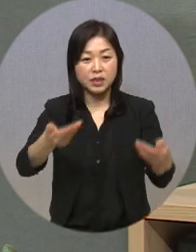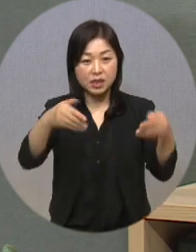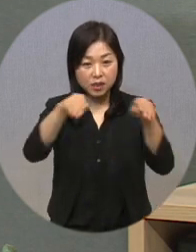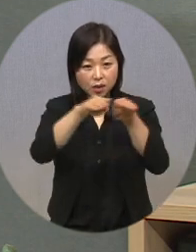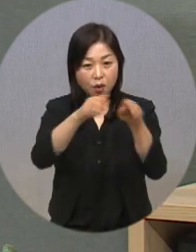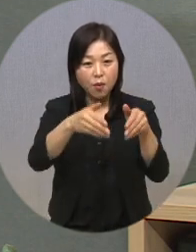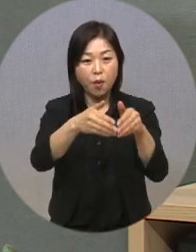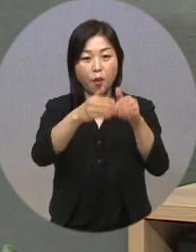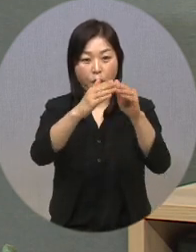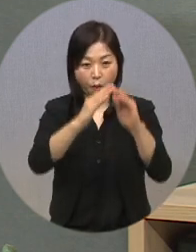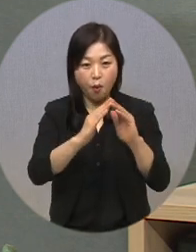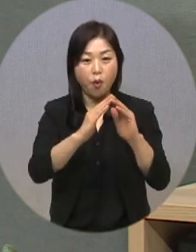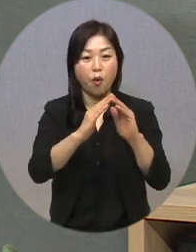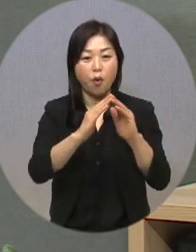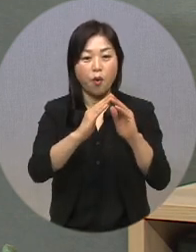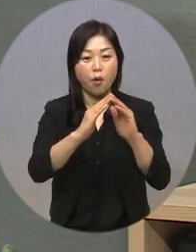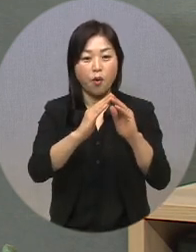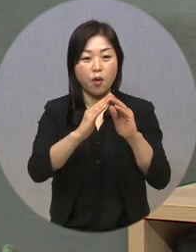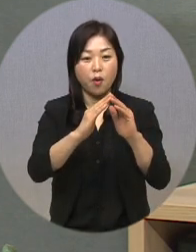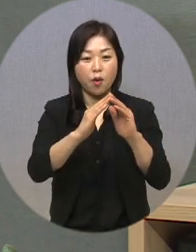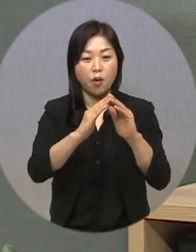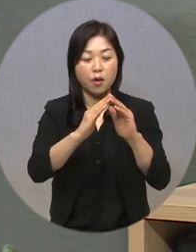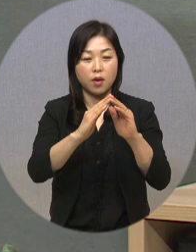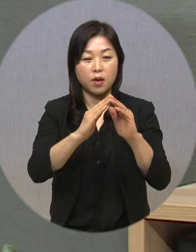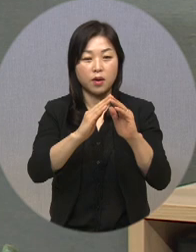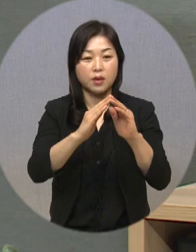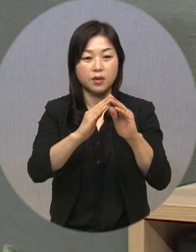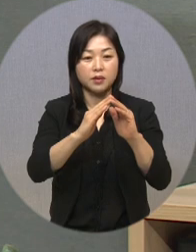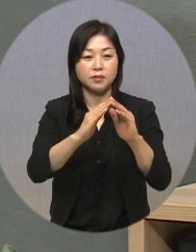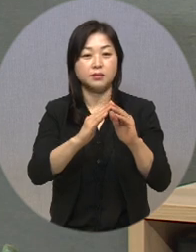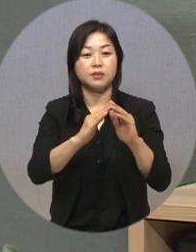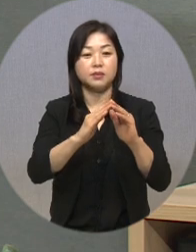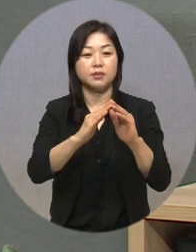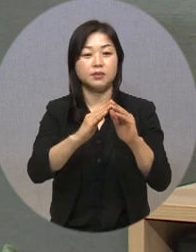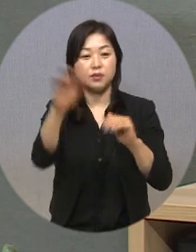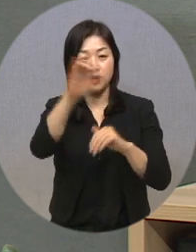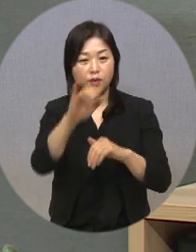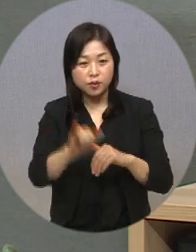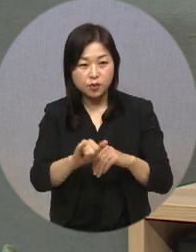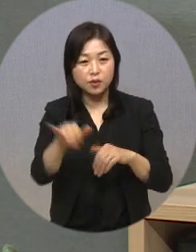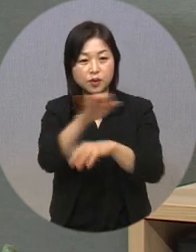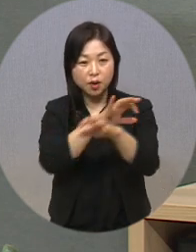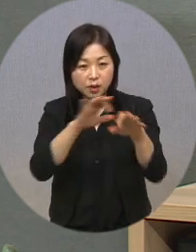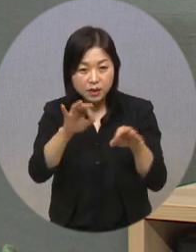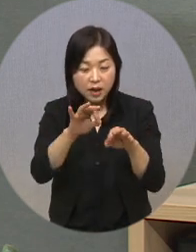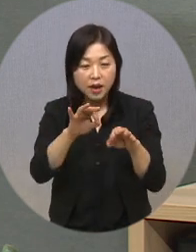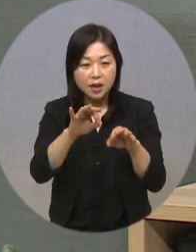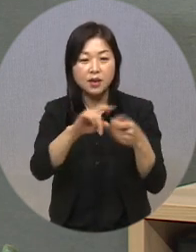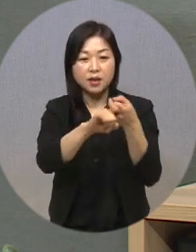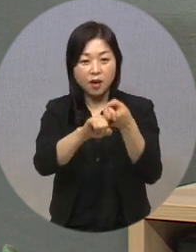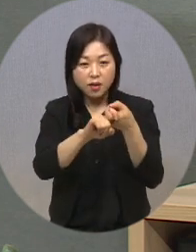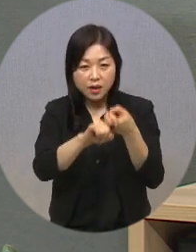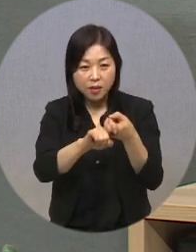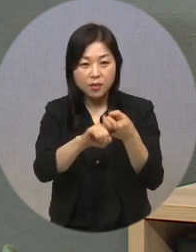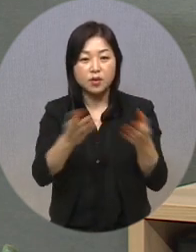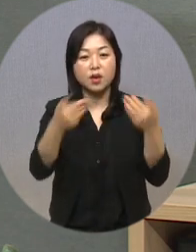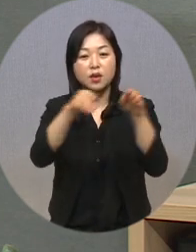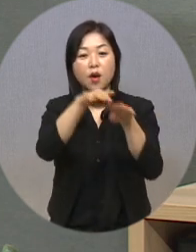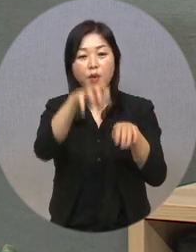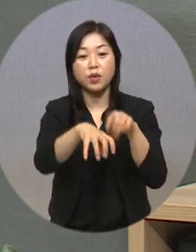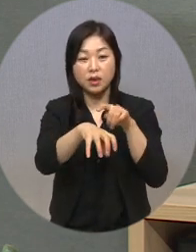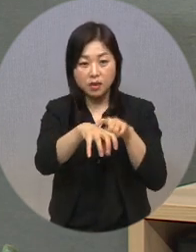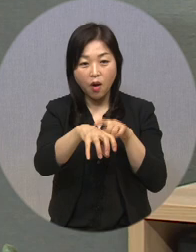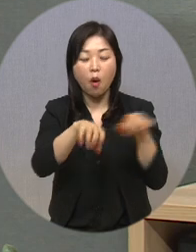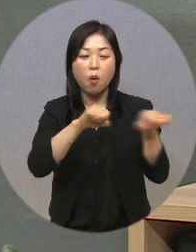교육시설까지도 만드시고 정경련 회관에서 많은 일을 벌이고 계시는 김창준